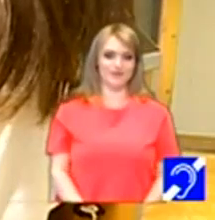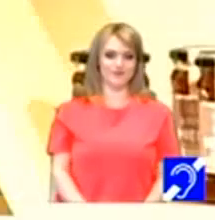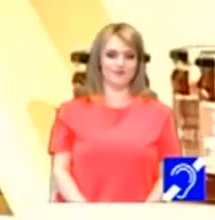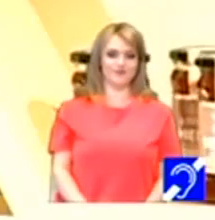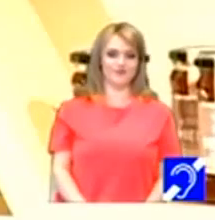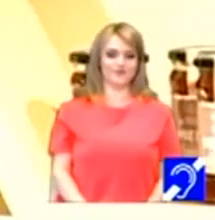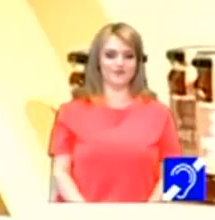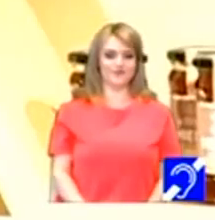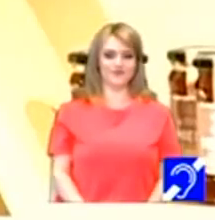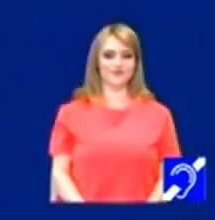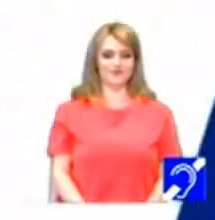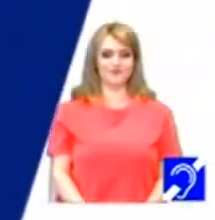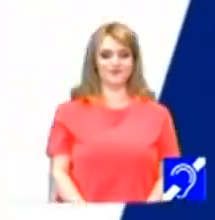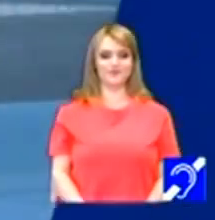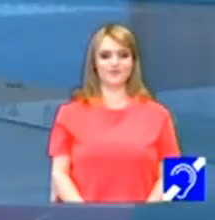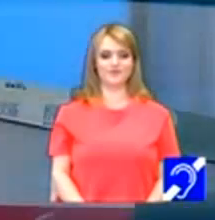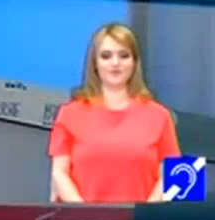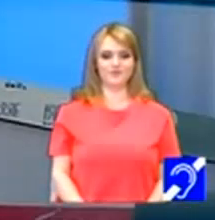Fiți alături de noi!